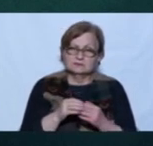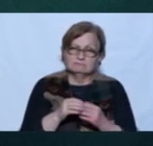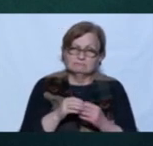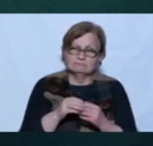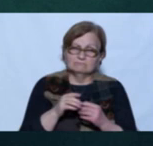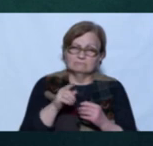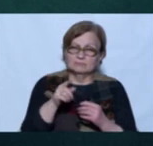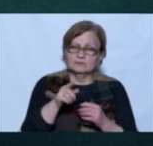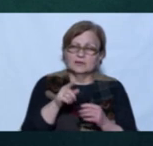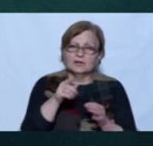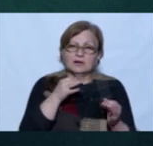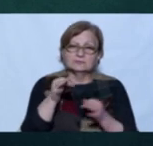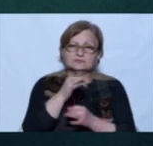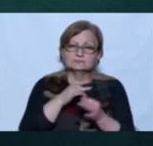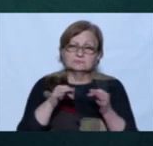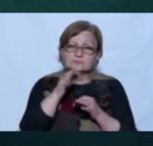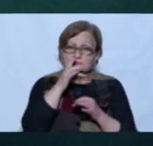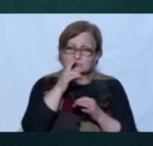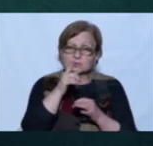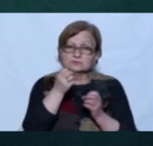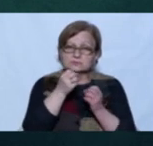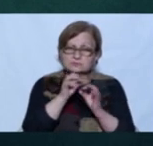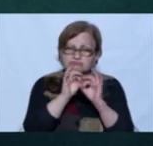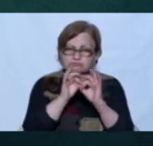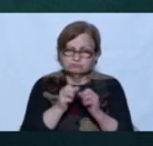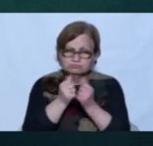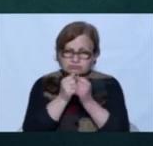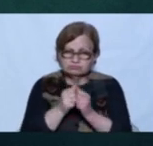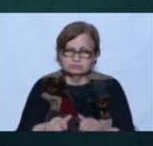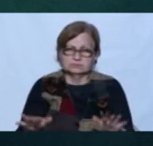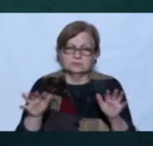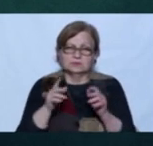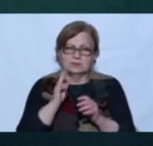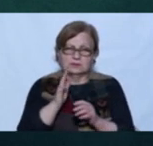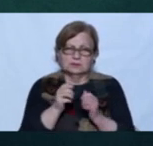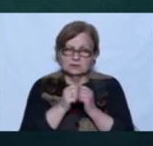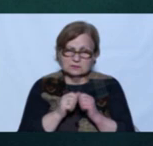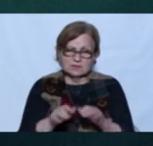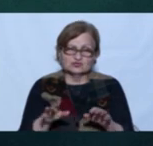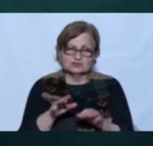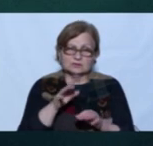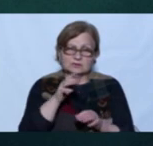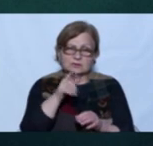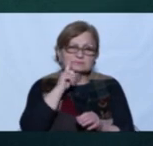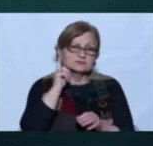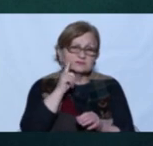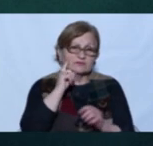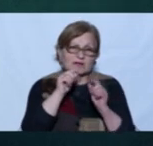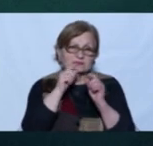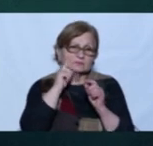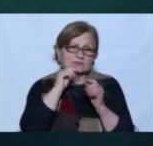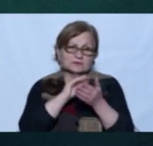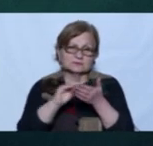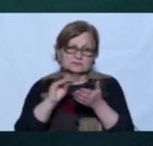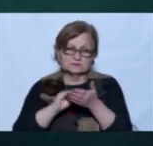შლის მსჯელობაში იაკობ გოგებაშვილი და ეს მსჯელობა, გაშლილი მსჯელობა გამოყოფილია მწვანე ფერის